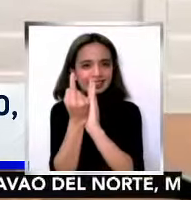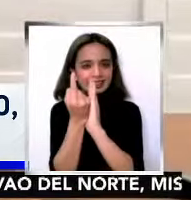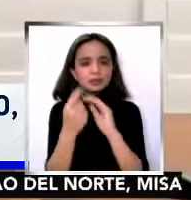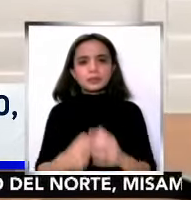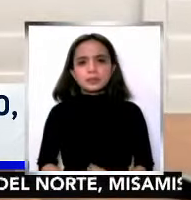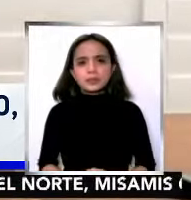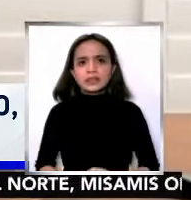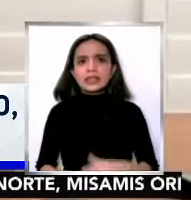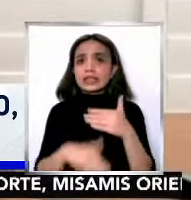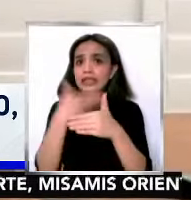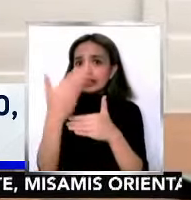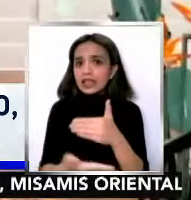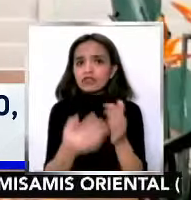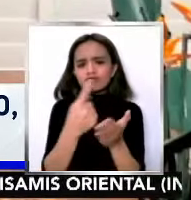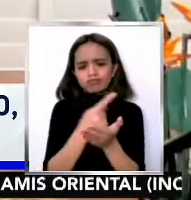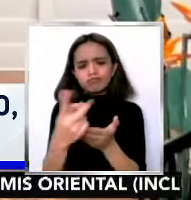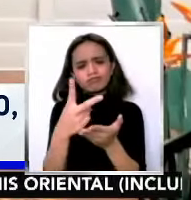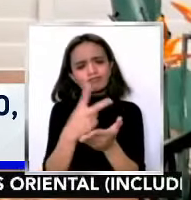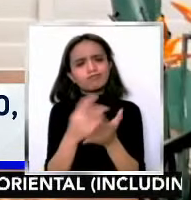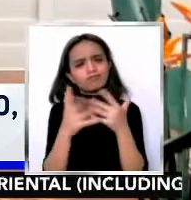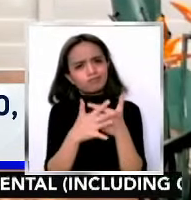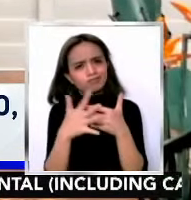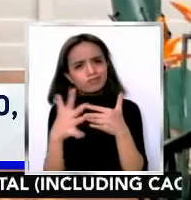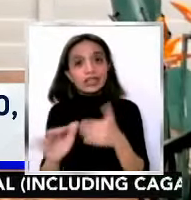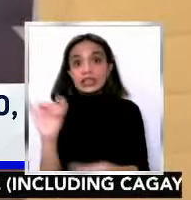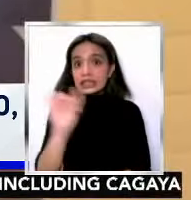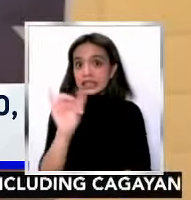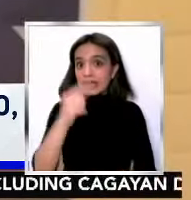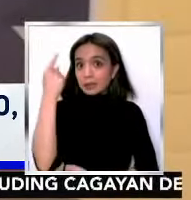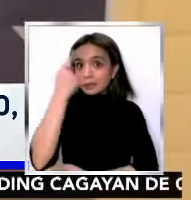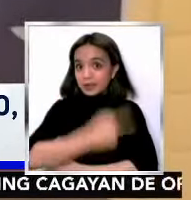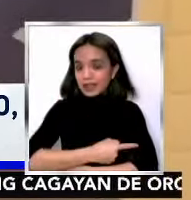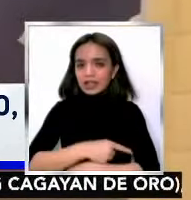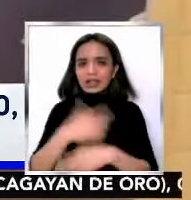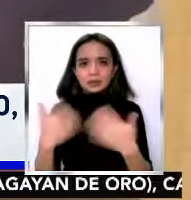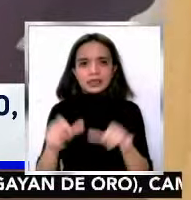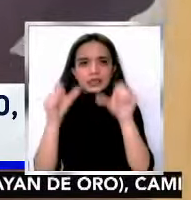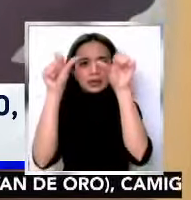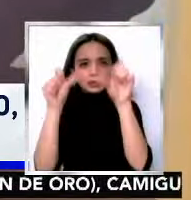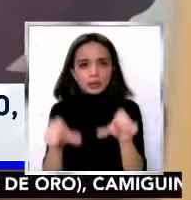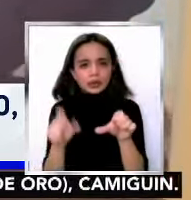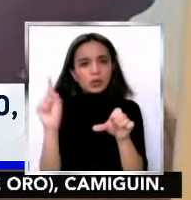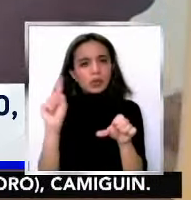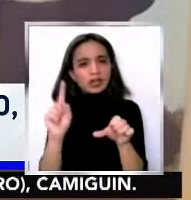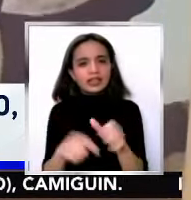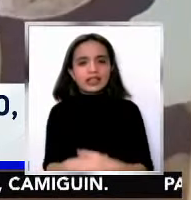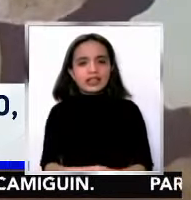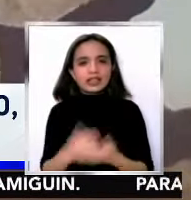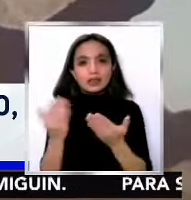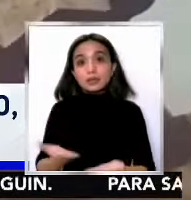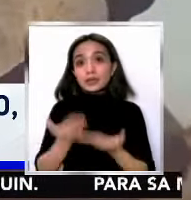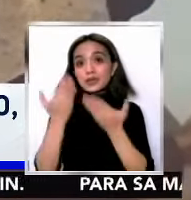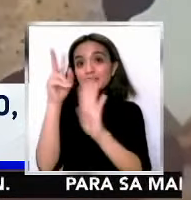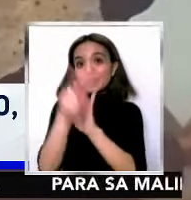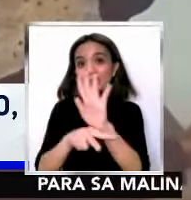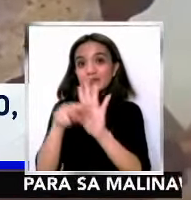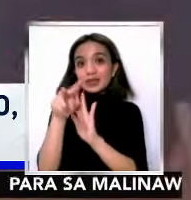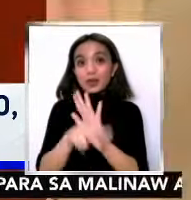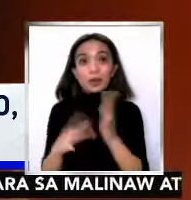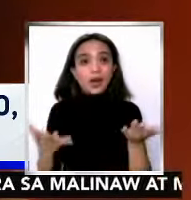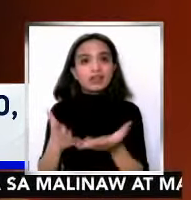pa lang ang nakakalipas. Sa kaparehong araw, ipinost din nila ang proposal video ni Dennis na ginanap sa kanilang